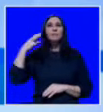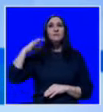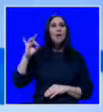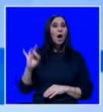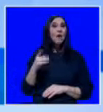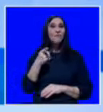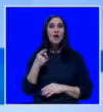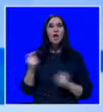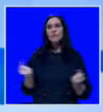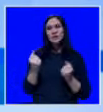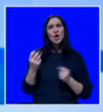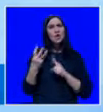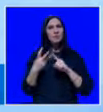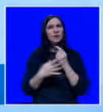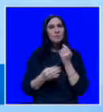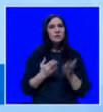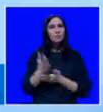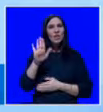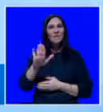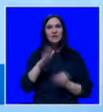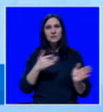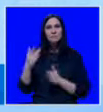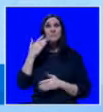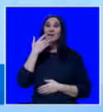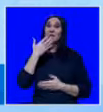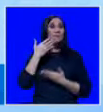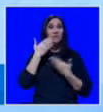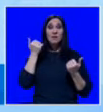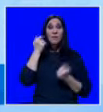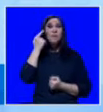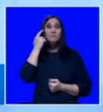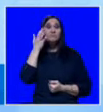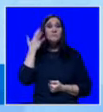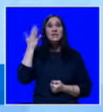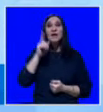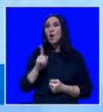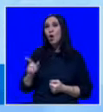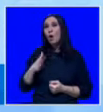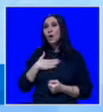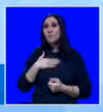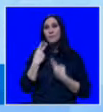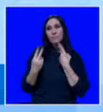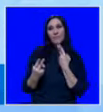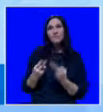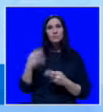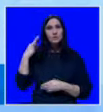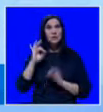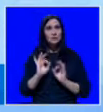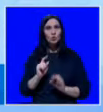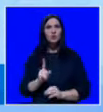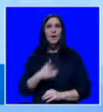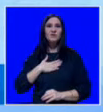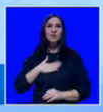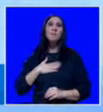март според вас? Няма представа кого има предвид президента, но със сигурност трябва